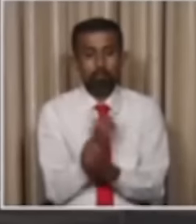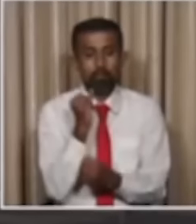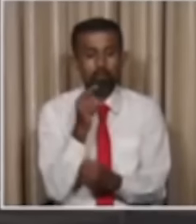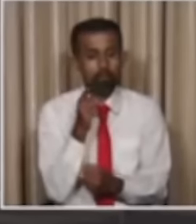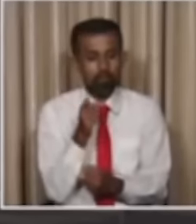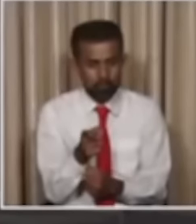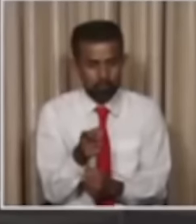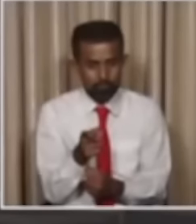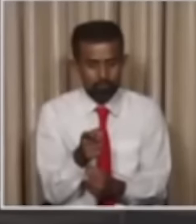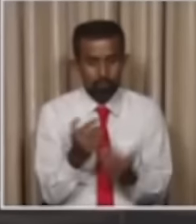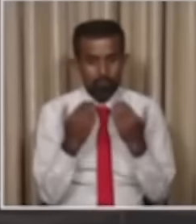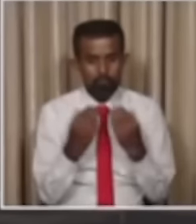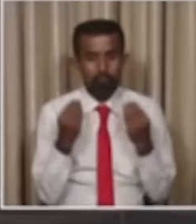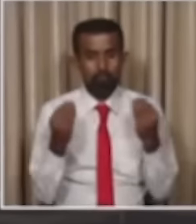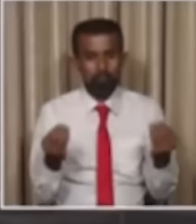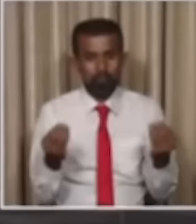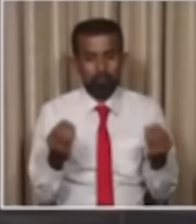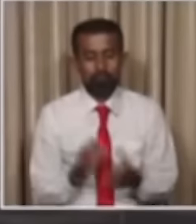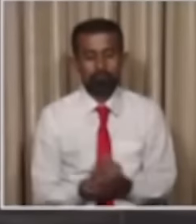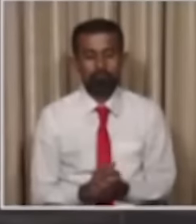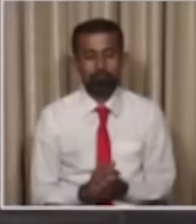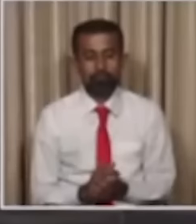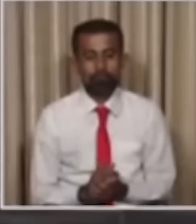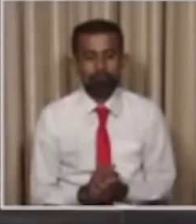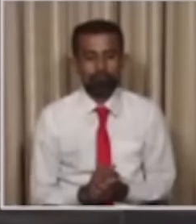වෙත උපදෙස් ලබා දී ඇත.